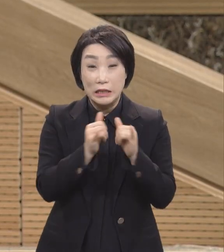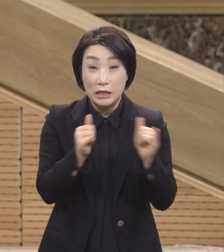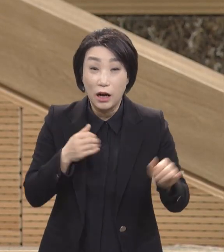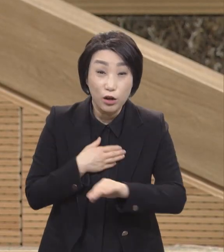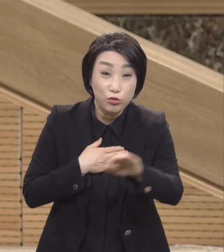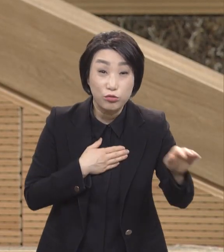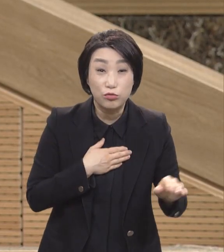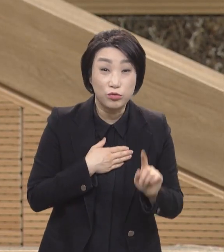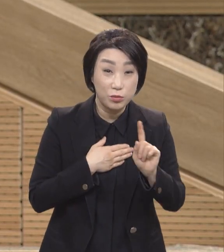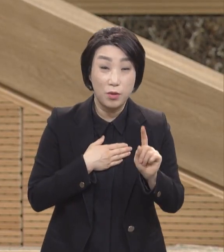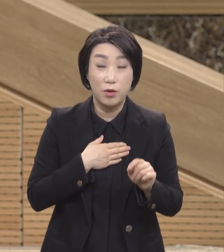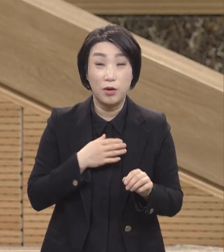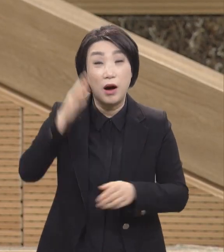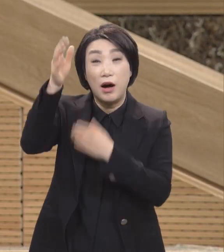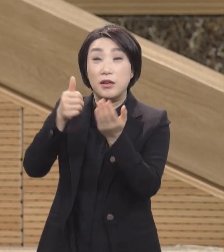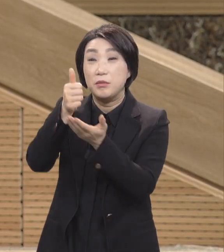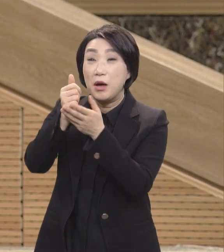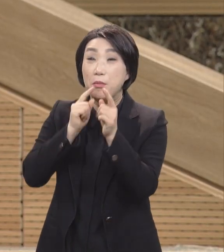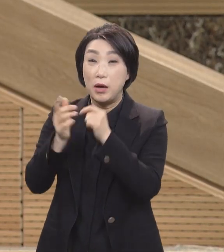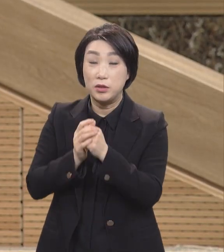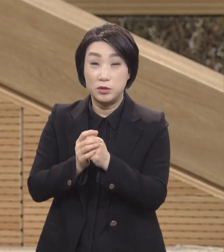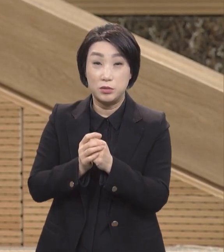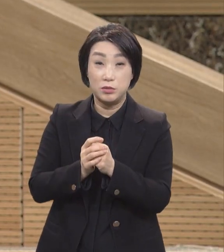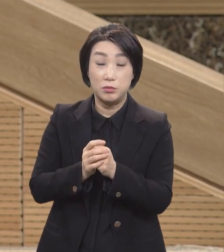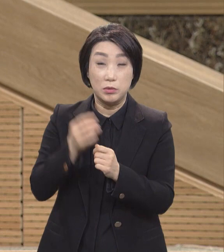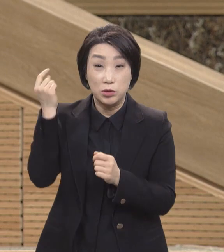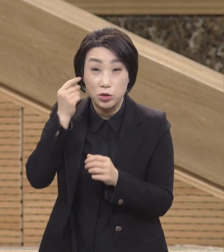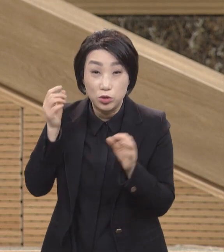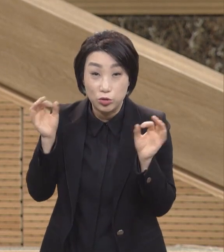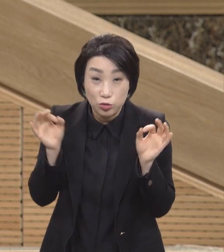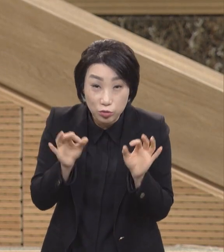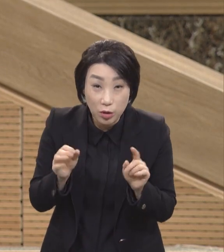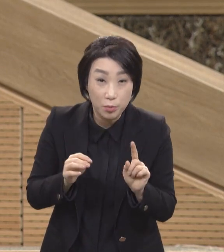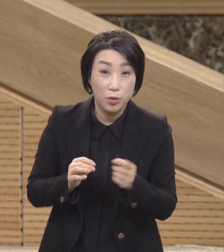인간은 하나님 말씀이 들리는 순간